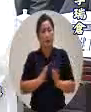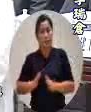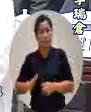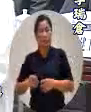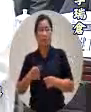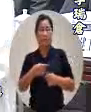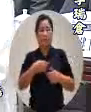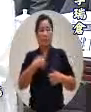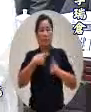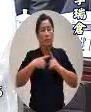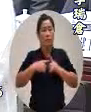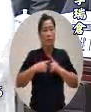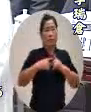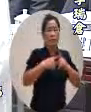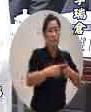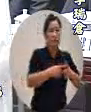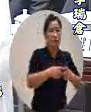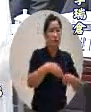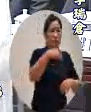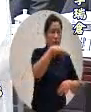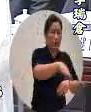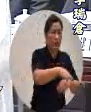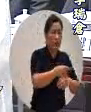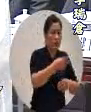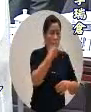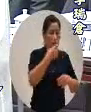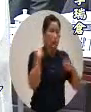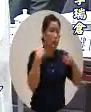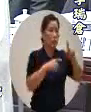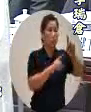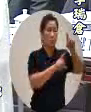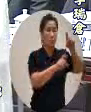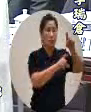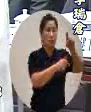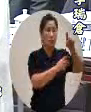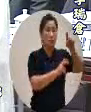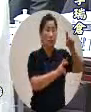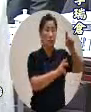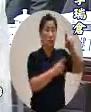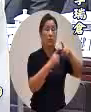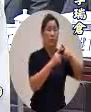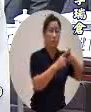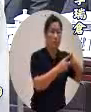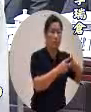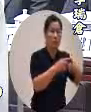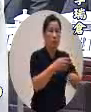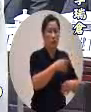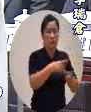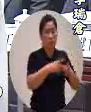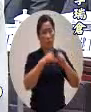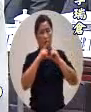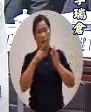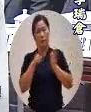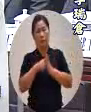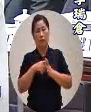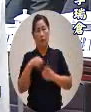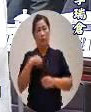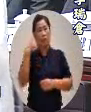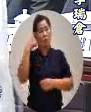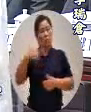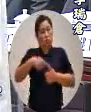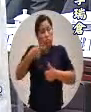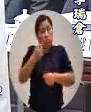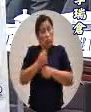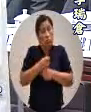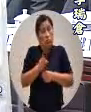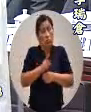這個聚落來了解我們是12月20號去的的吧那回來以後第一個做的決定就是把